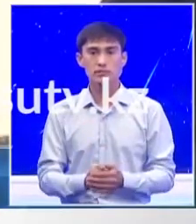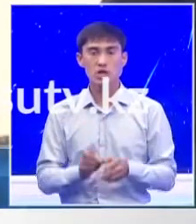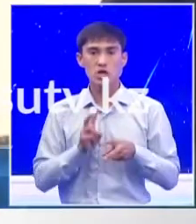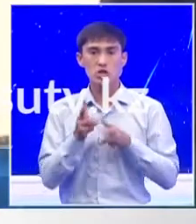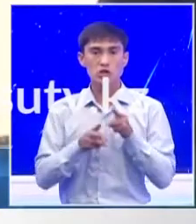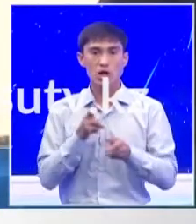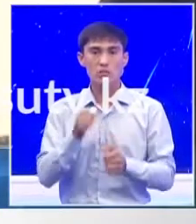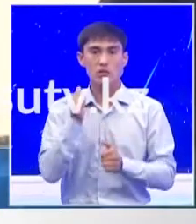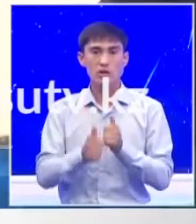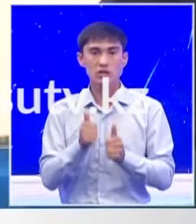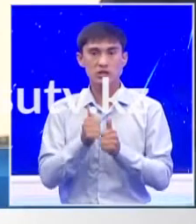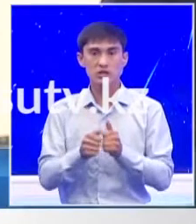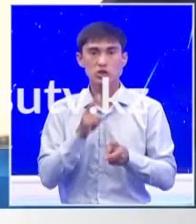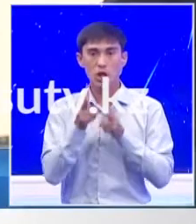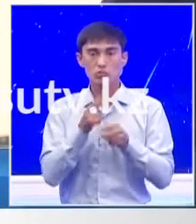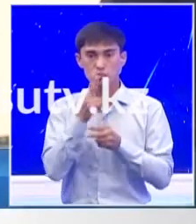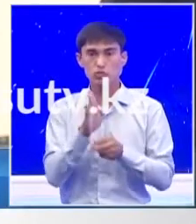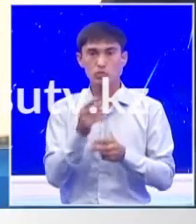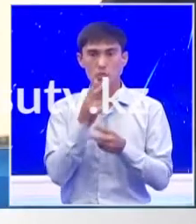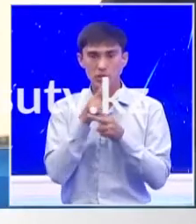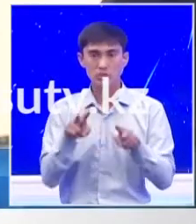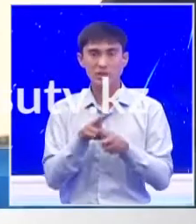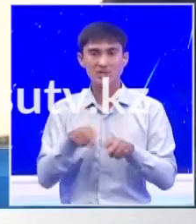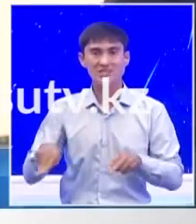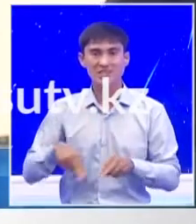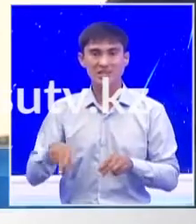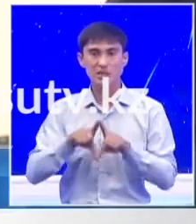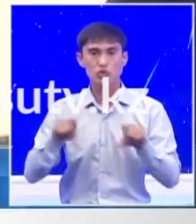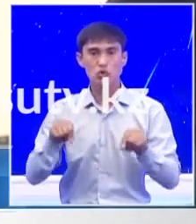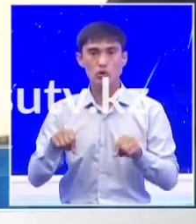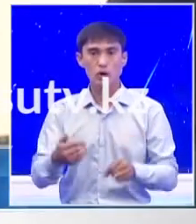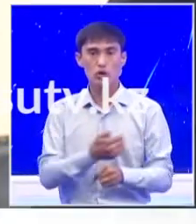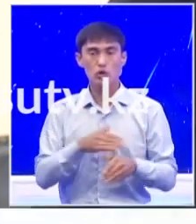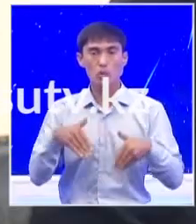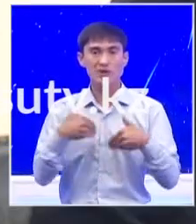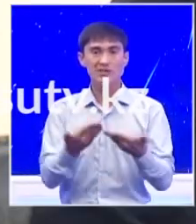Жалобы, мы каждую жалобу будем рассматривать. Вот директорам школ я теперь хочу обратиться.